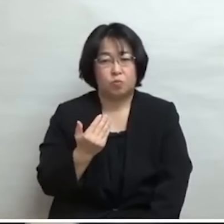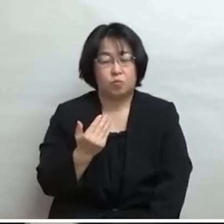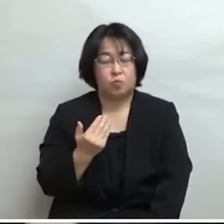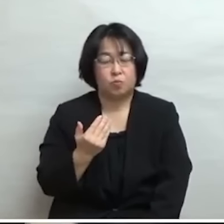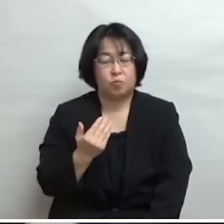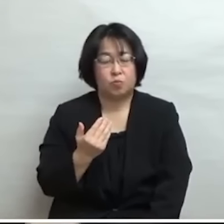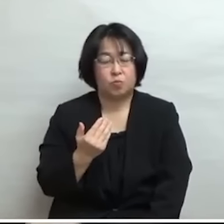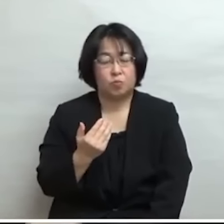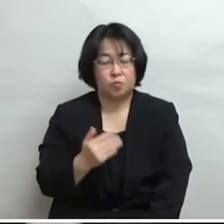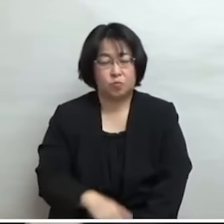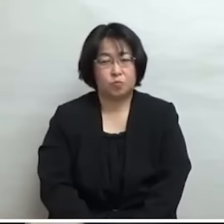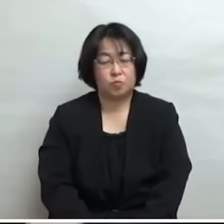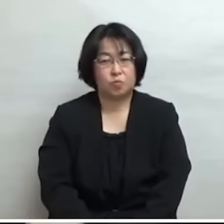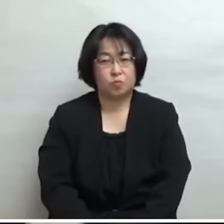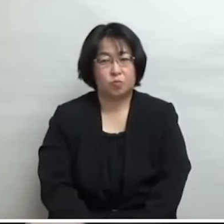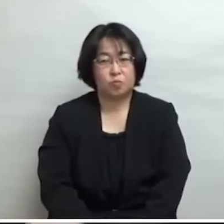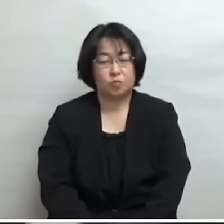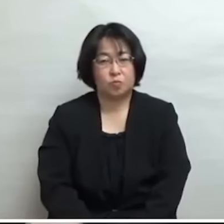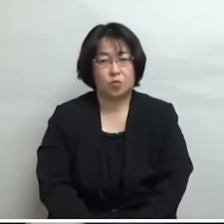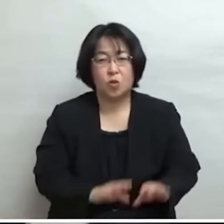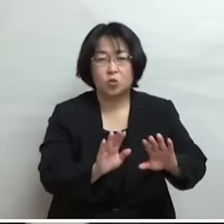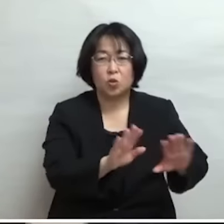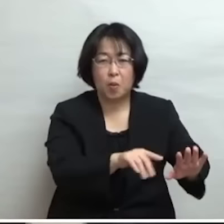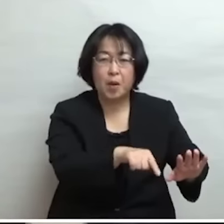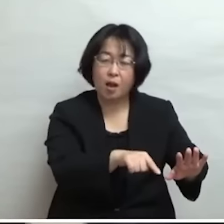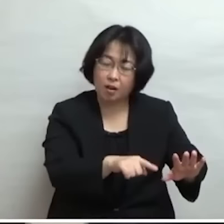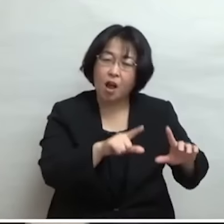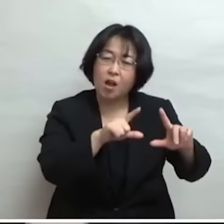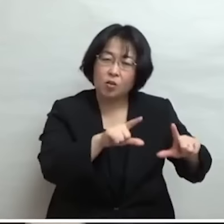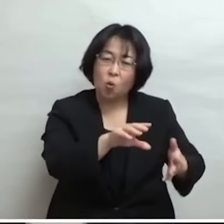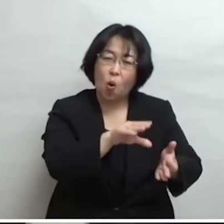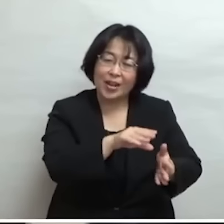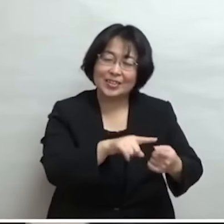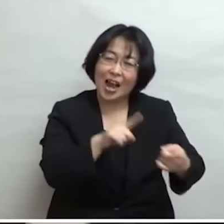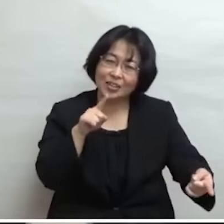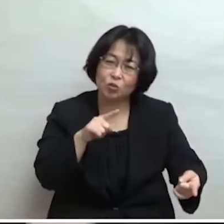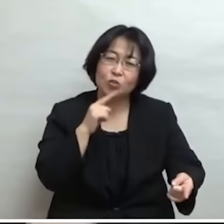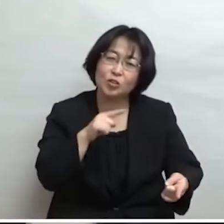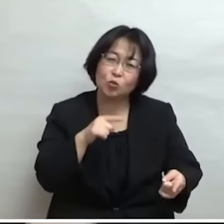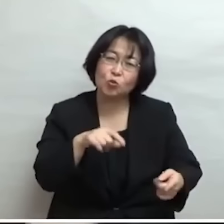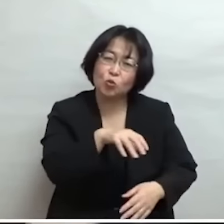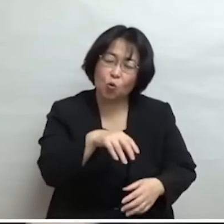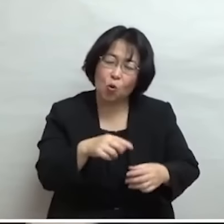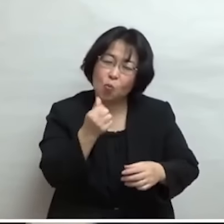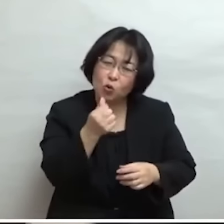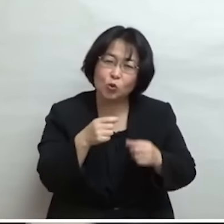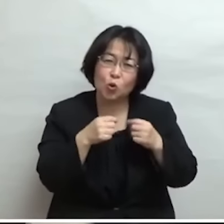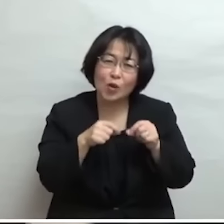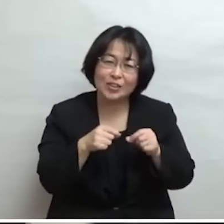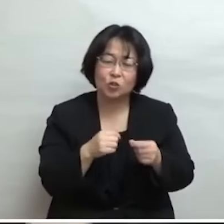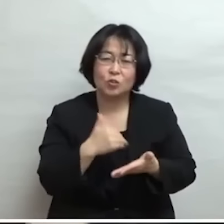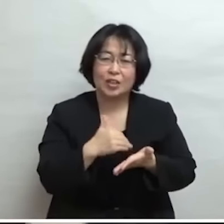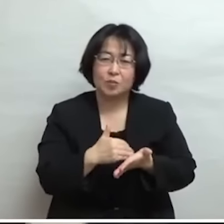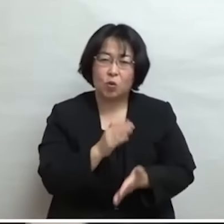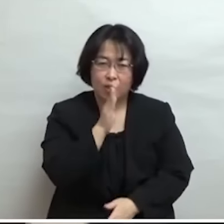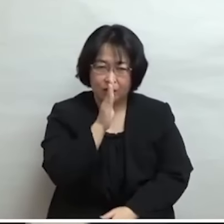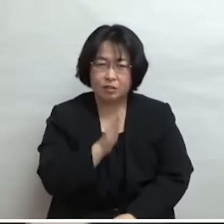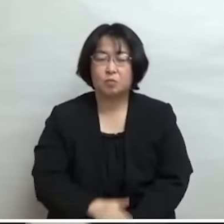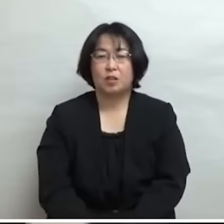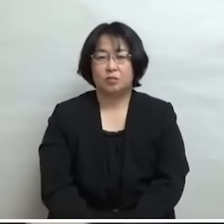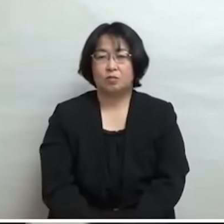公益に放置することが著しく公益に反するという判断をしたところをちょっともうちょっと詳しく説明していただけると分かりやすいん